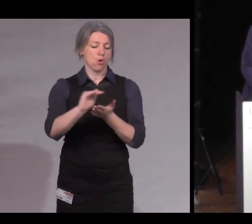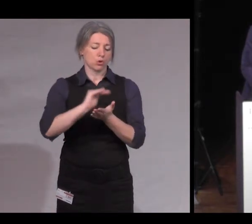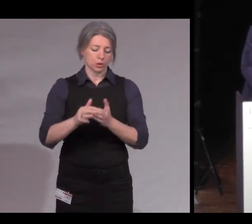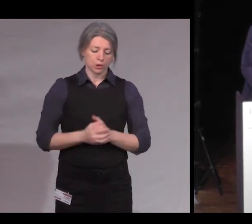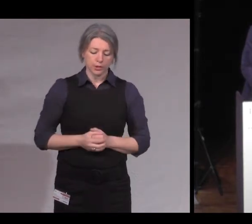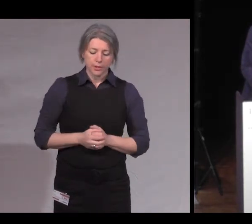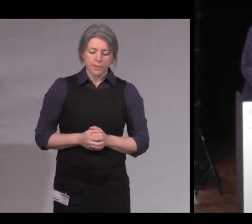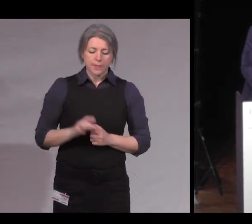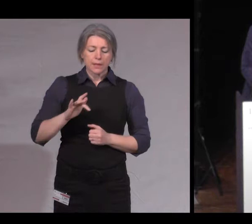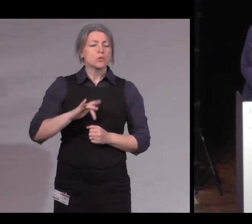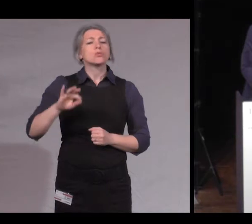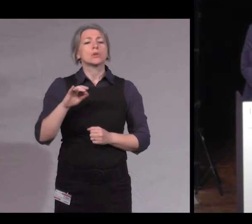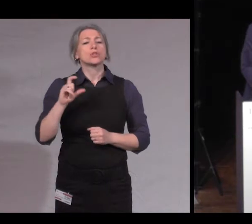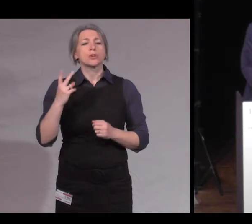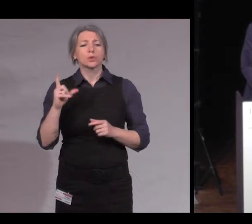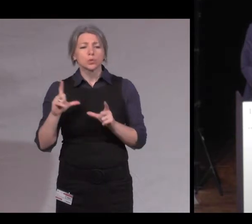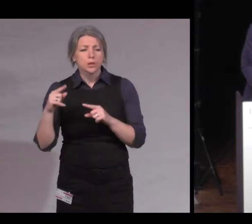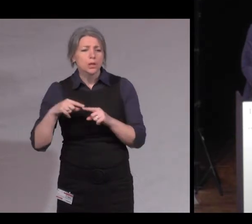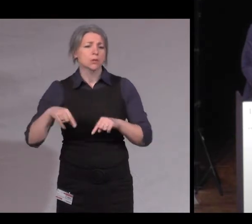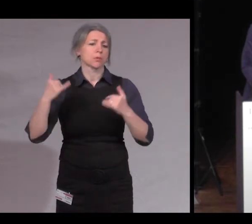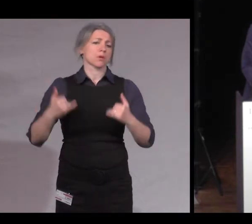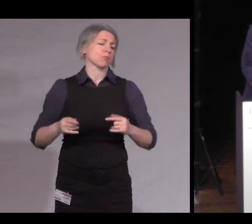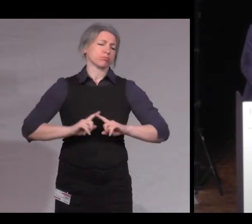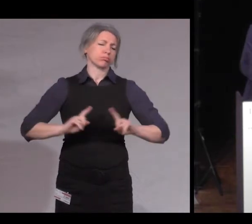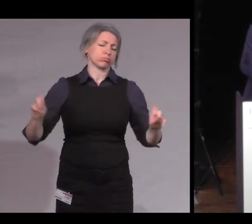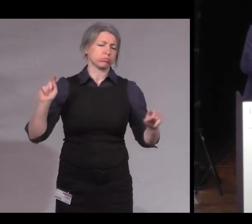ČRT, to tam i. Další